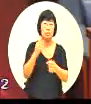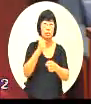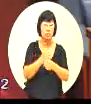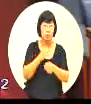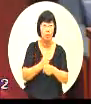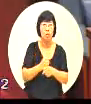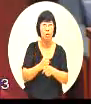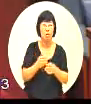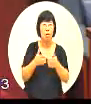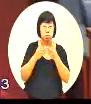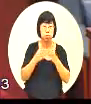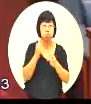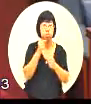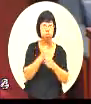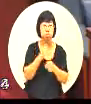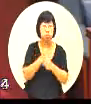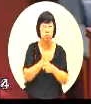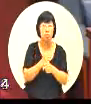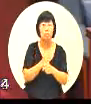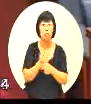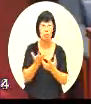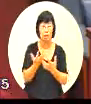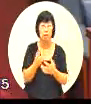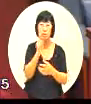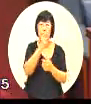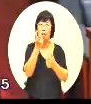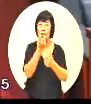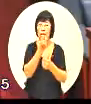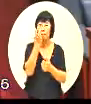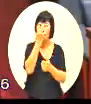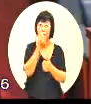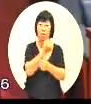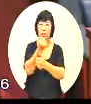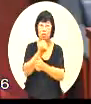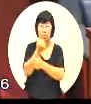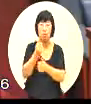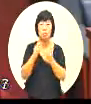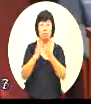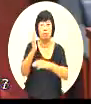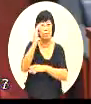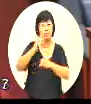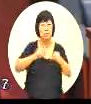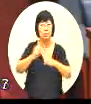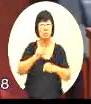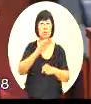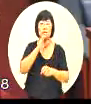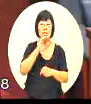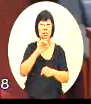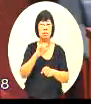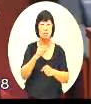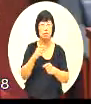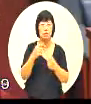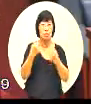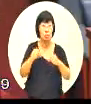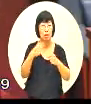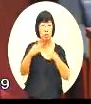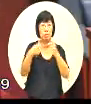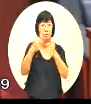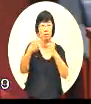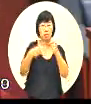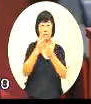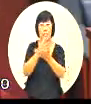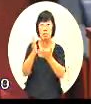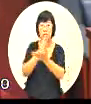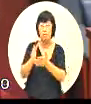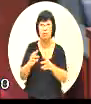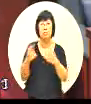要做？做在哪里？怎么管制？它应该是有政策性，而且可能也不是一年两年就可以解决。我觉得这是市